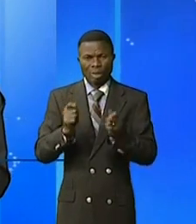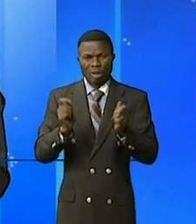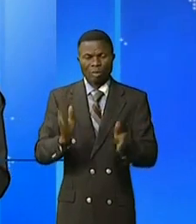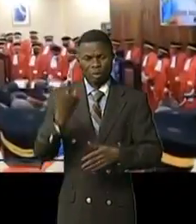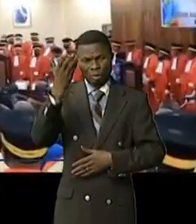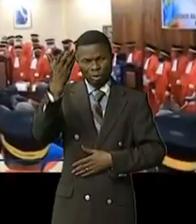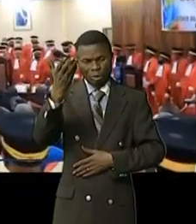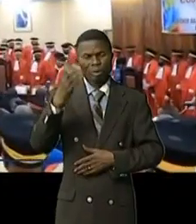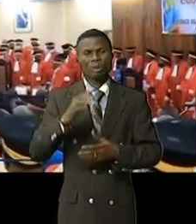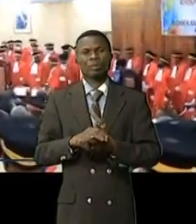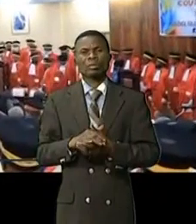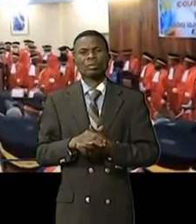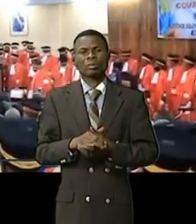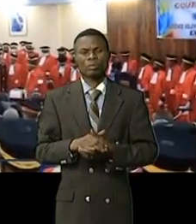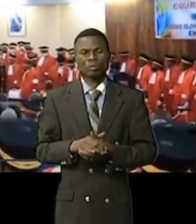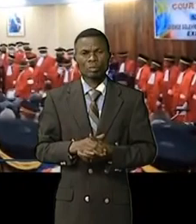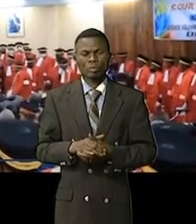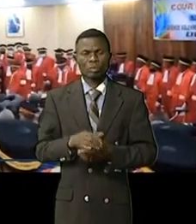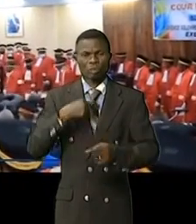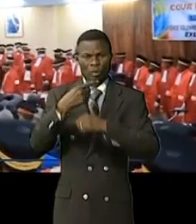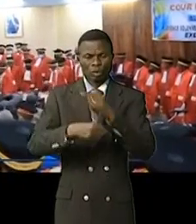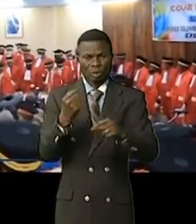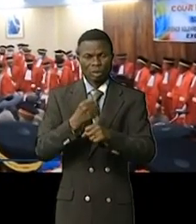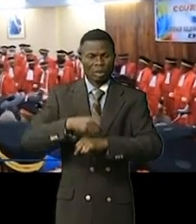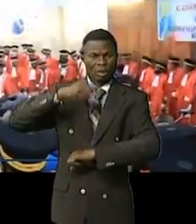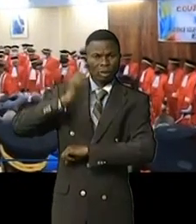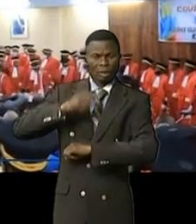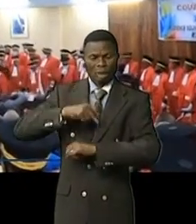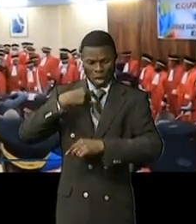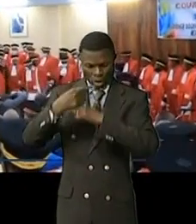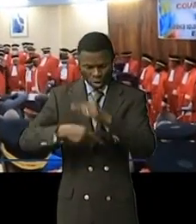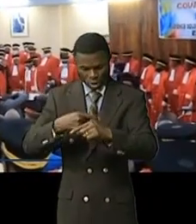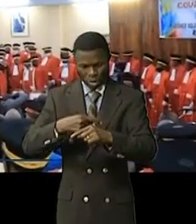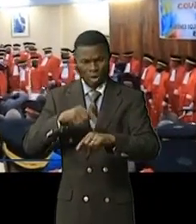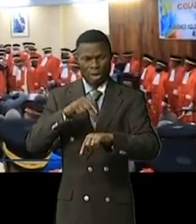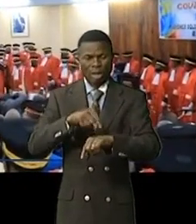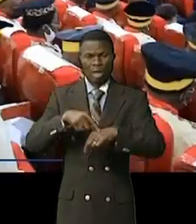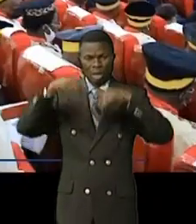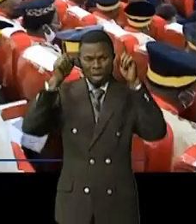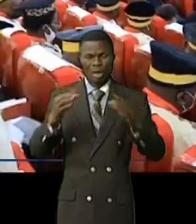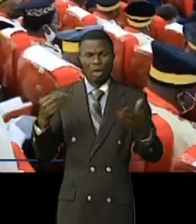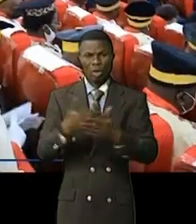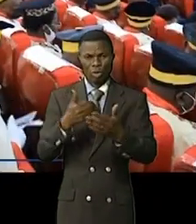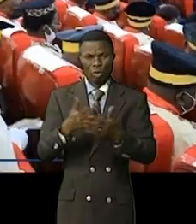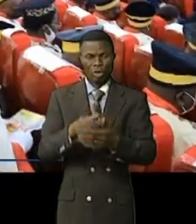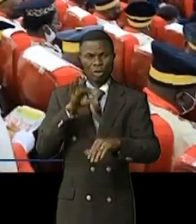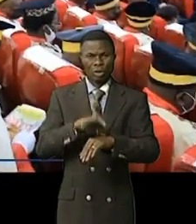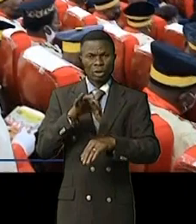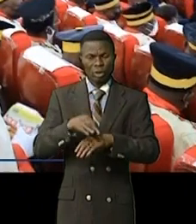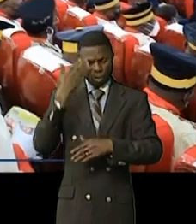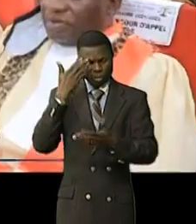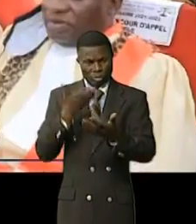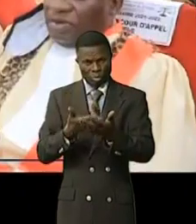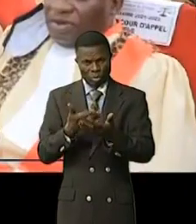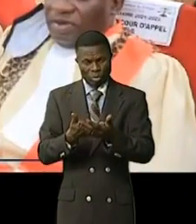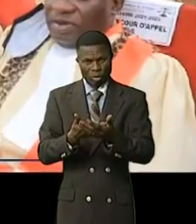Kenina. La rentrée judiciaire qui marque le début d'une nouvelle année d'activité est l'occasion d'accomplir le